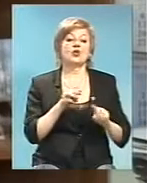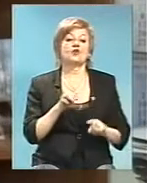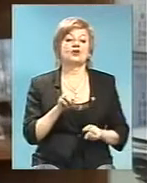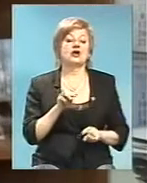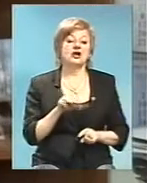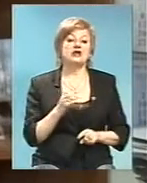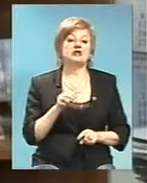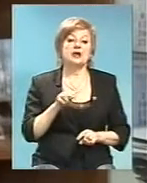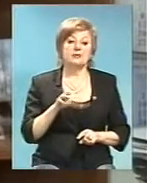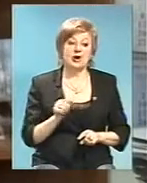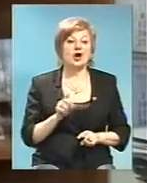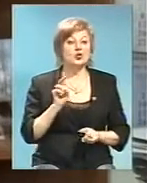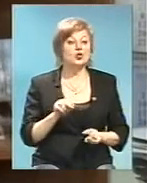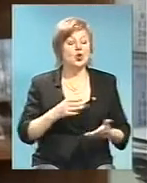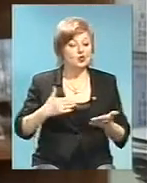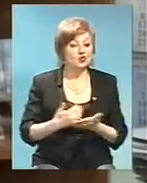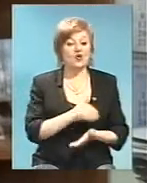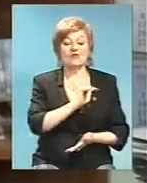на це, в правилах зарахування нових